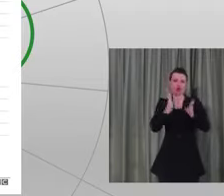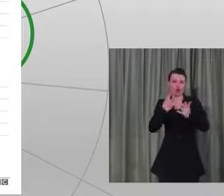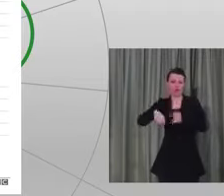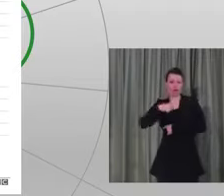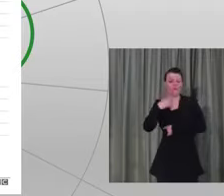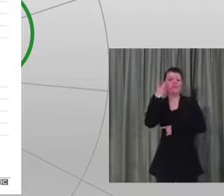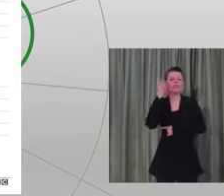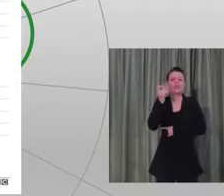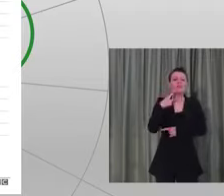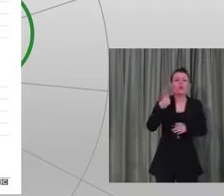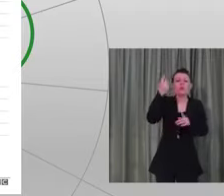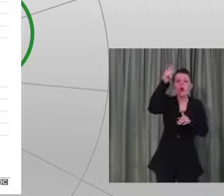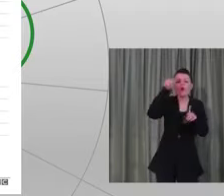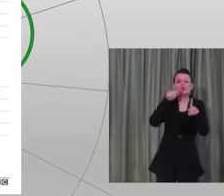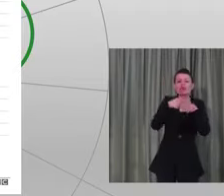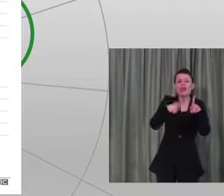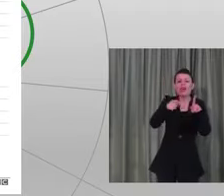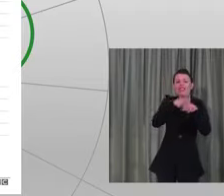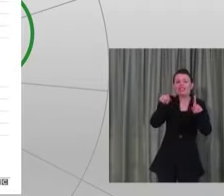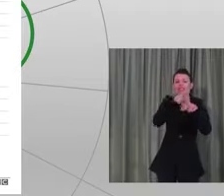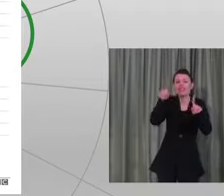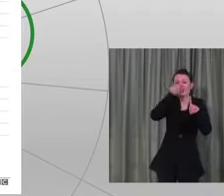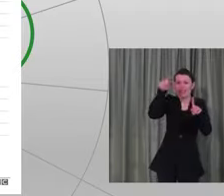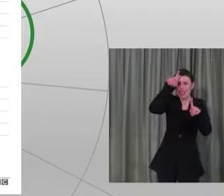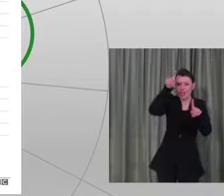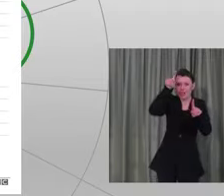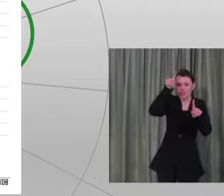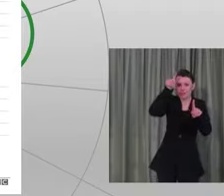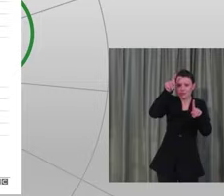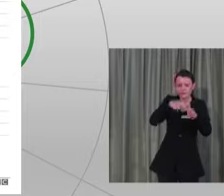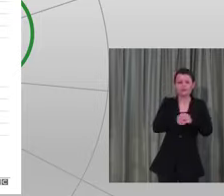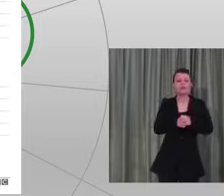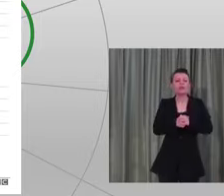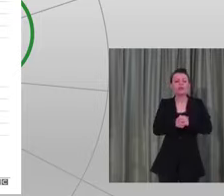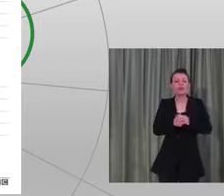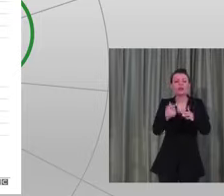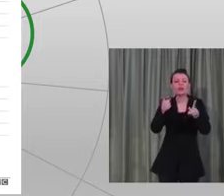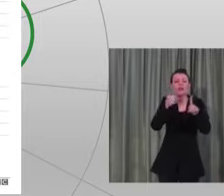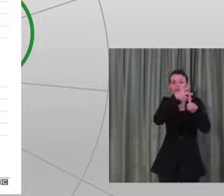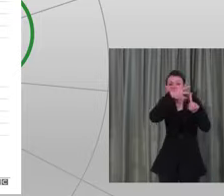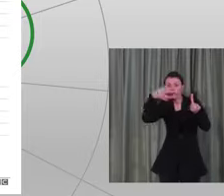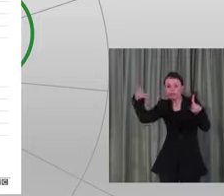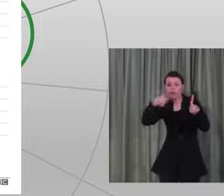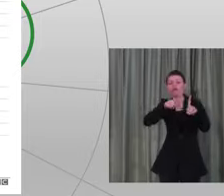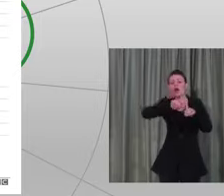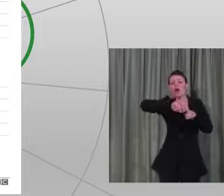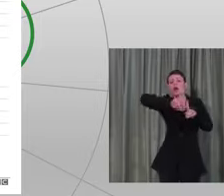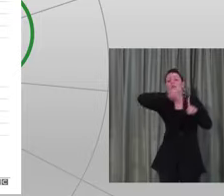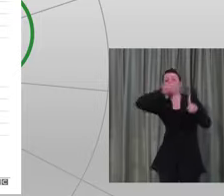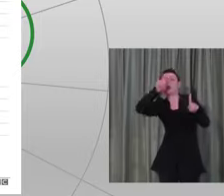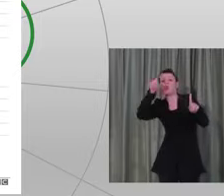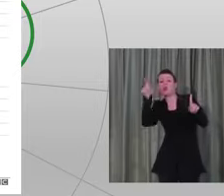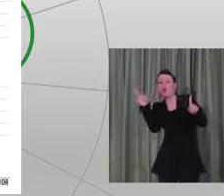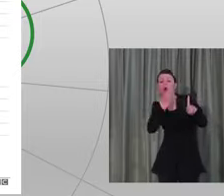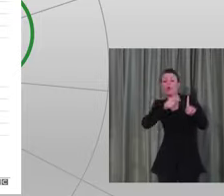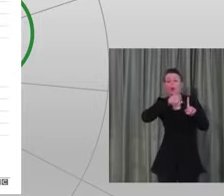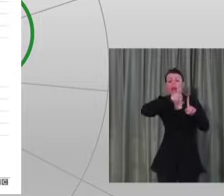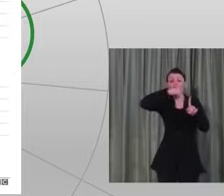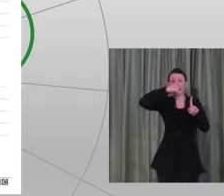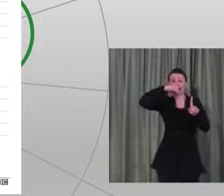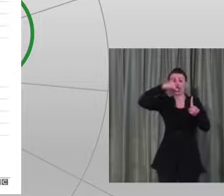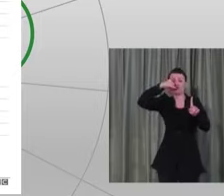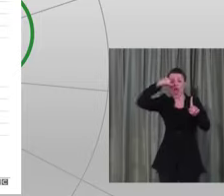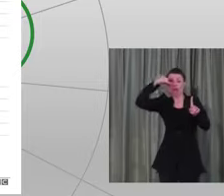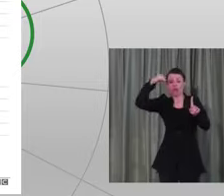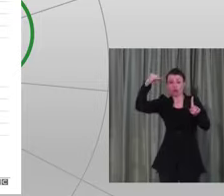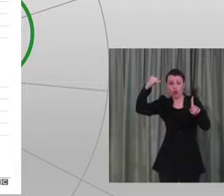tratteggiate evidenzia come ci sono due possibili scenari scenario di maggiore crescita la linea che vedete più a sinistra tratteggiato in anni